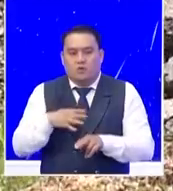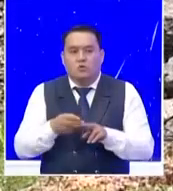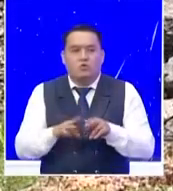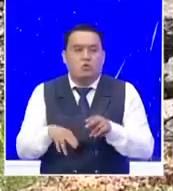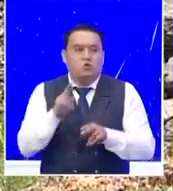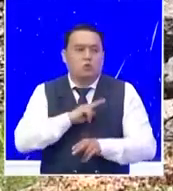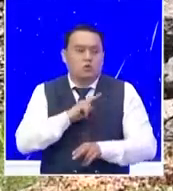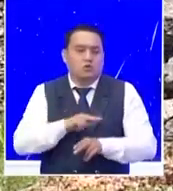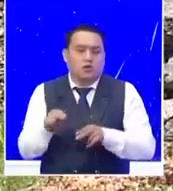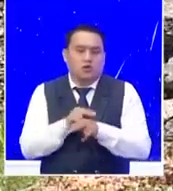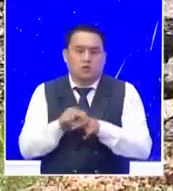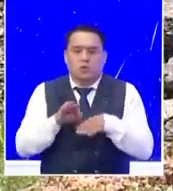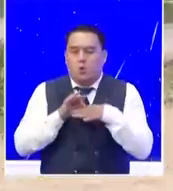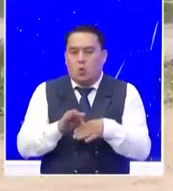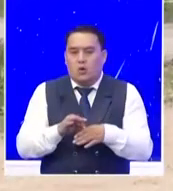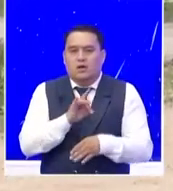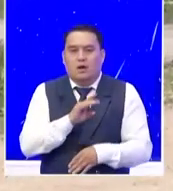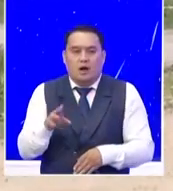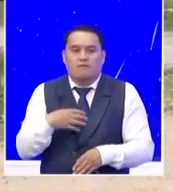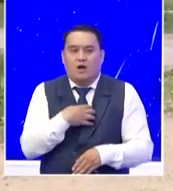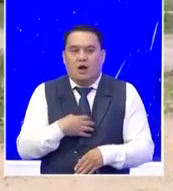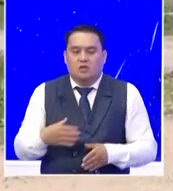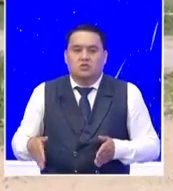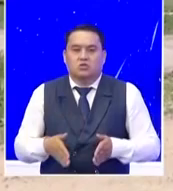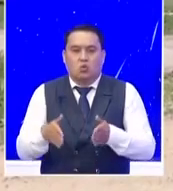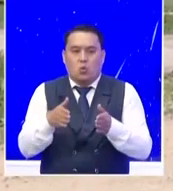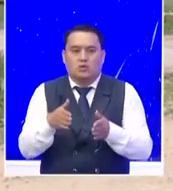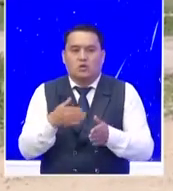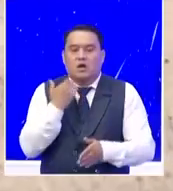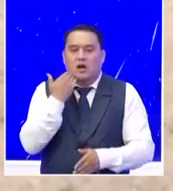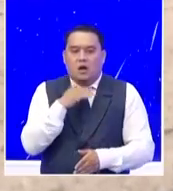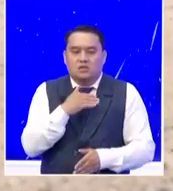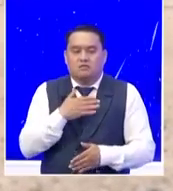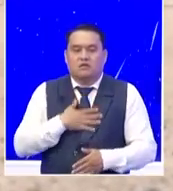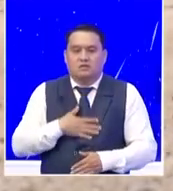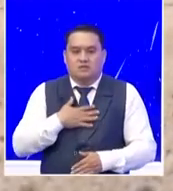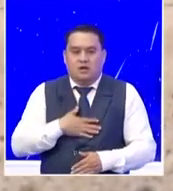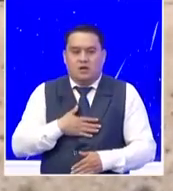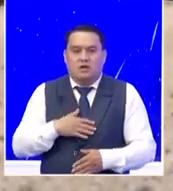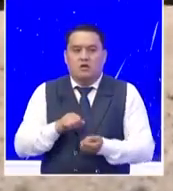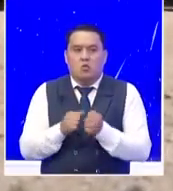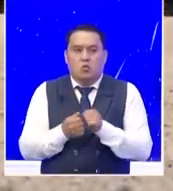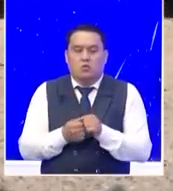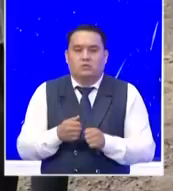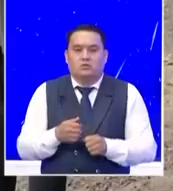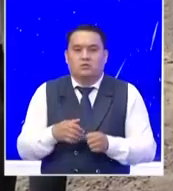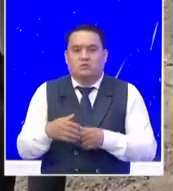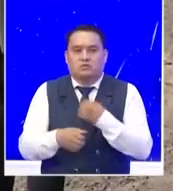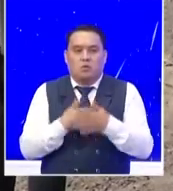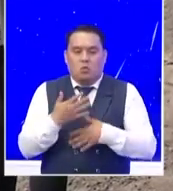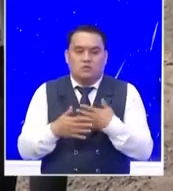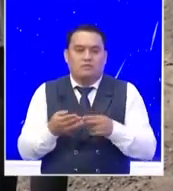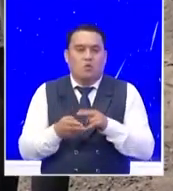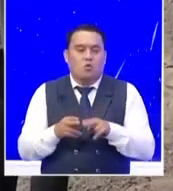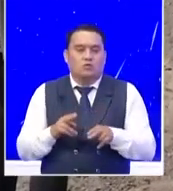орташа жөндеу жұмыстарын жүргізген. Республикалық маңызы бар екінші участоктың сапасы да нашар. Тас жолдар үгітілген, талапқа сай емес. Ұлттық